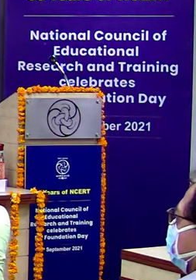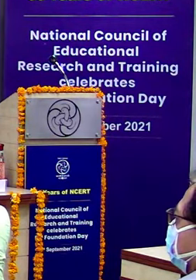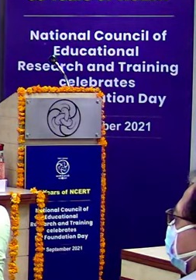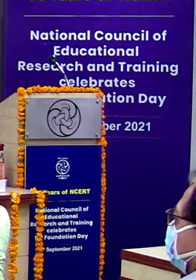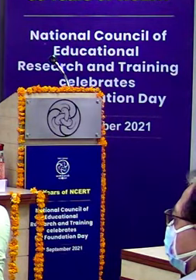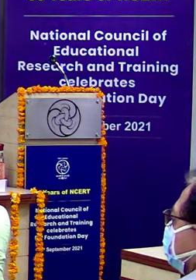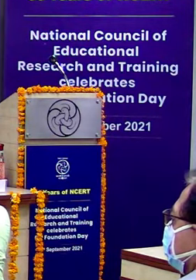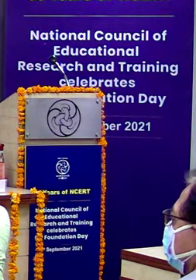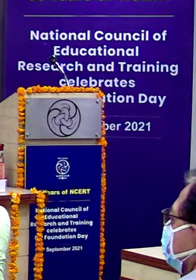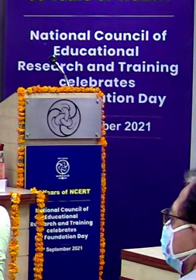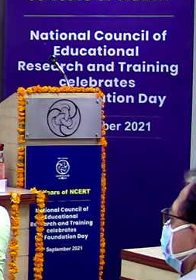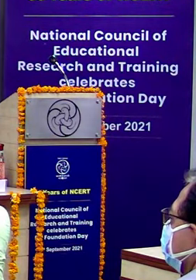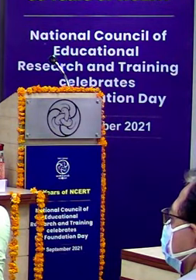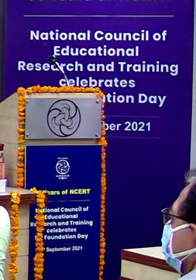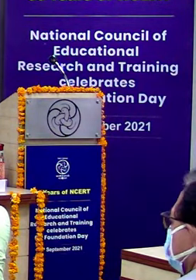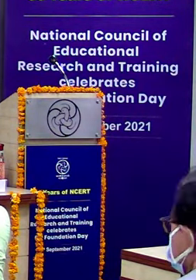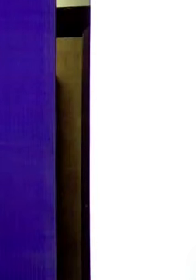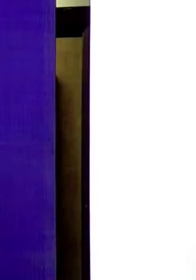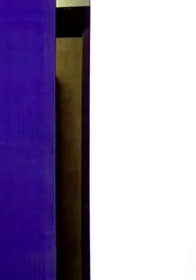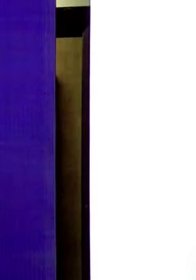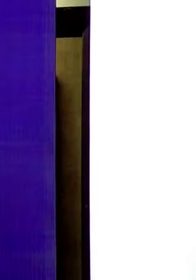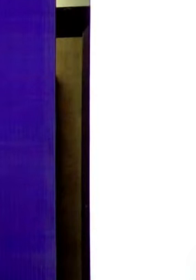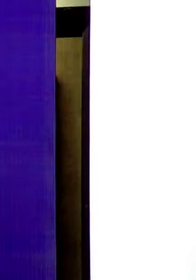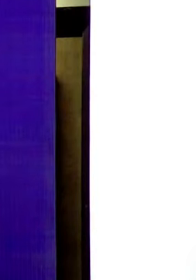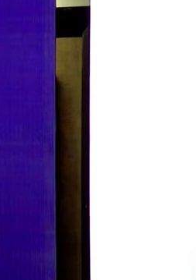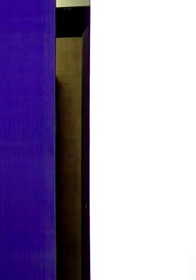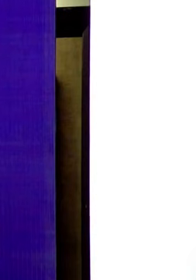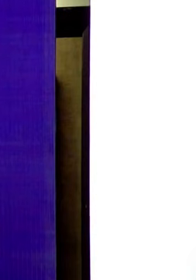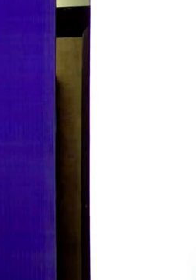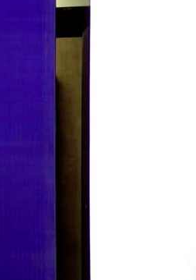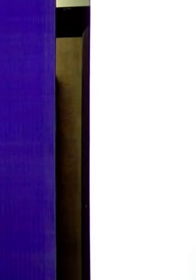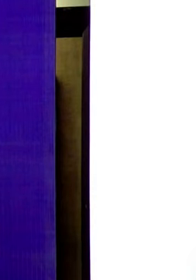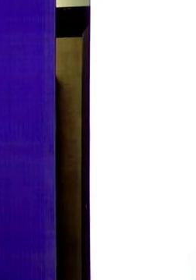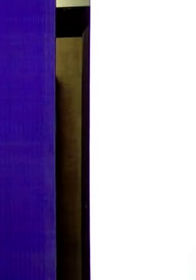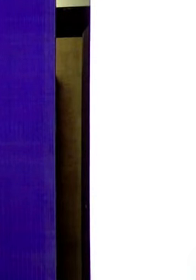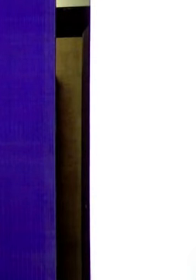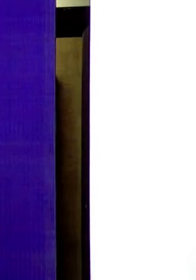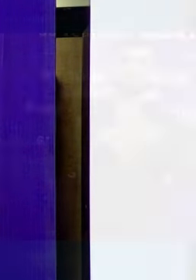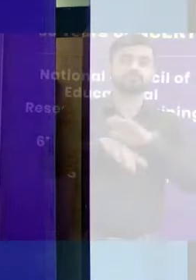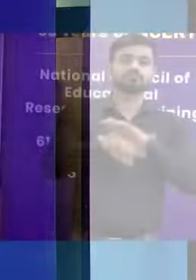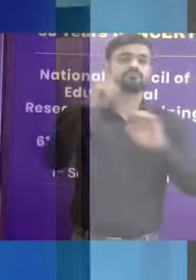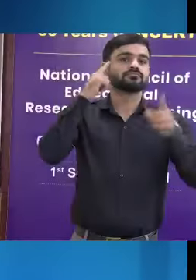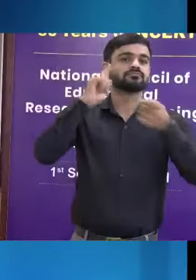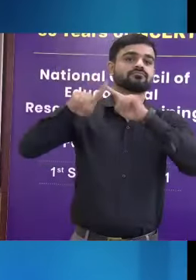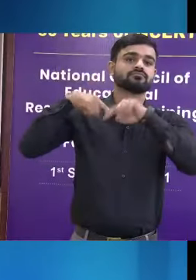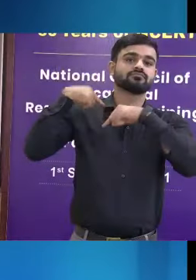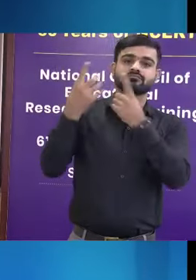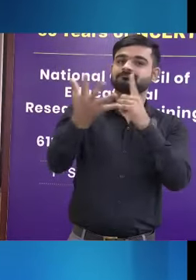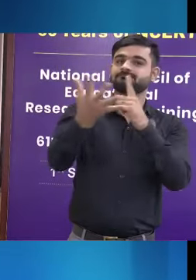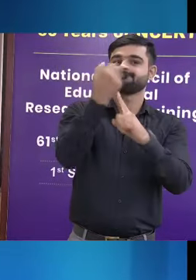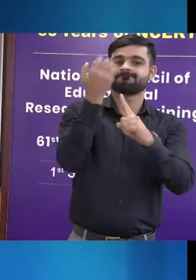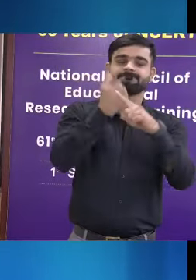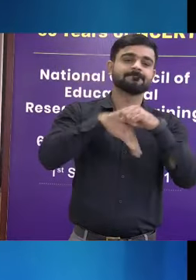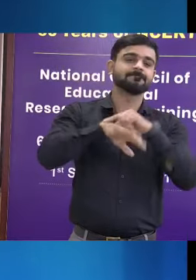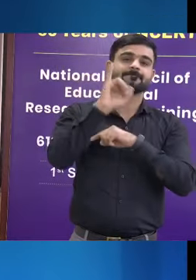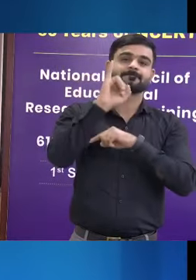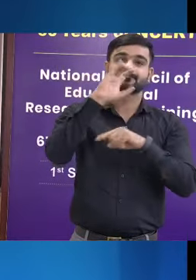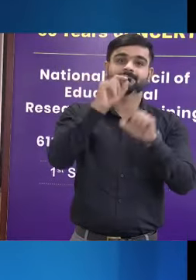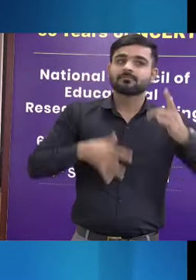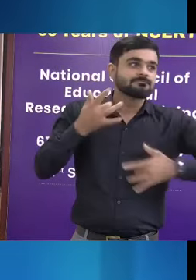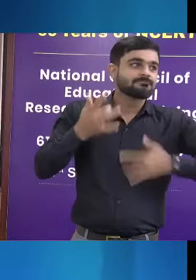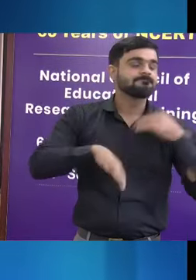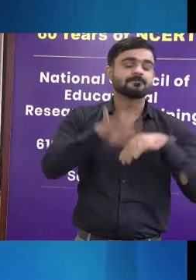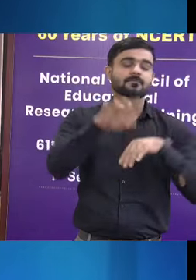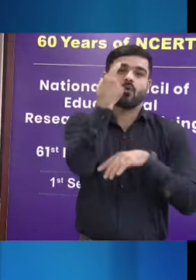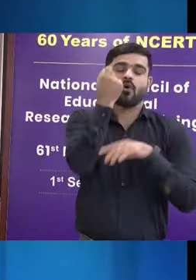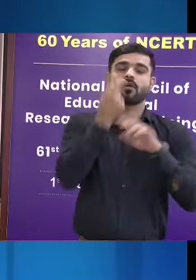Thank you. It is very difficult to sum up the establishment, history, and achievements of 60 years of